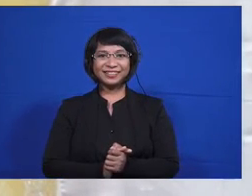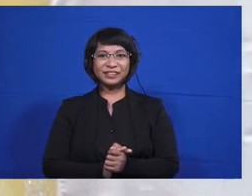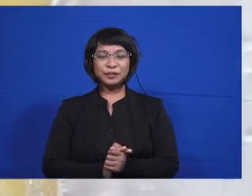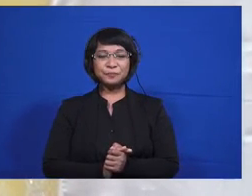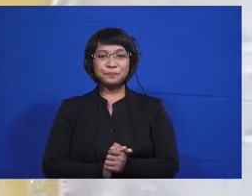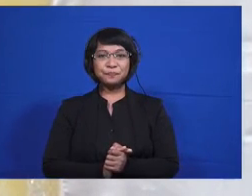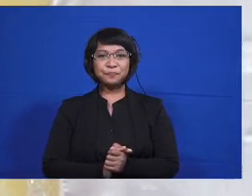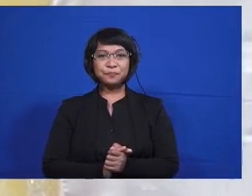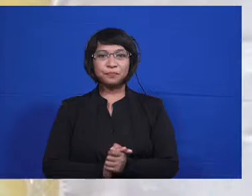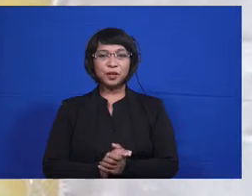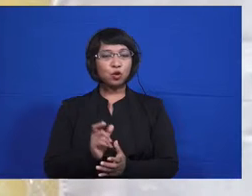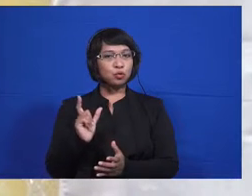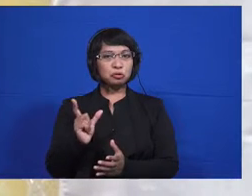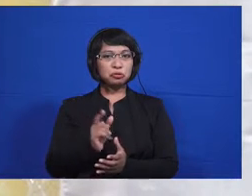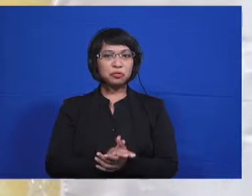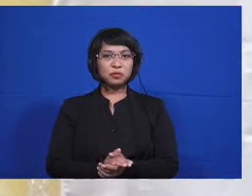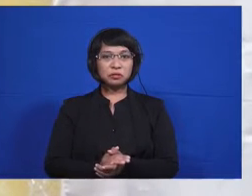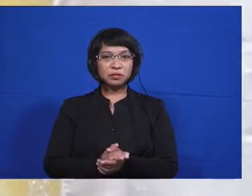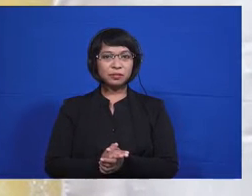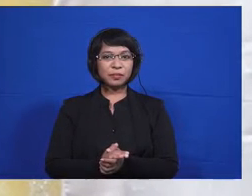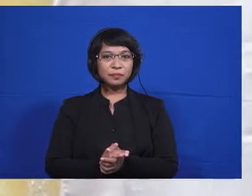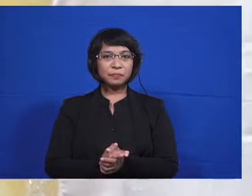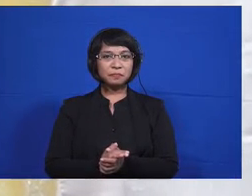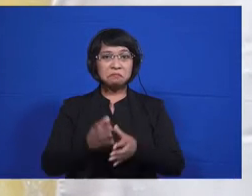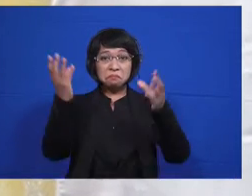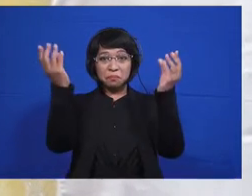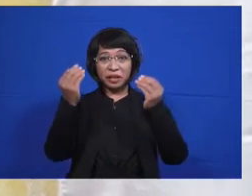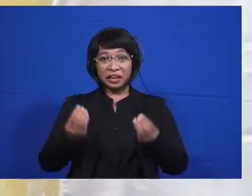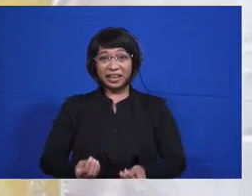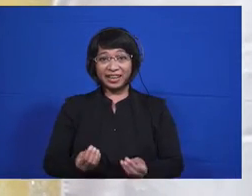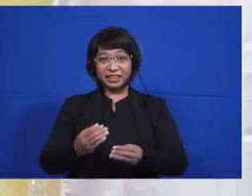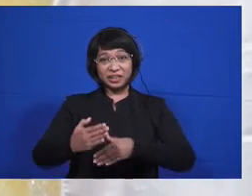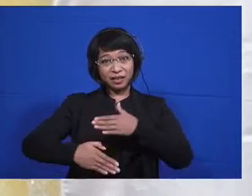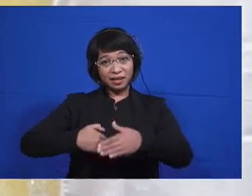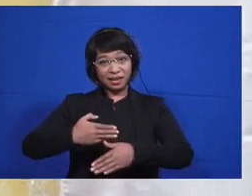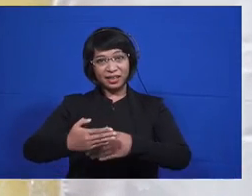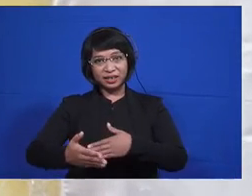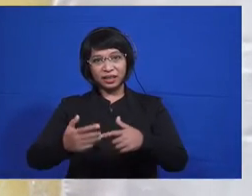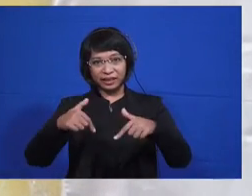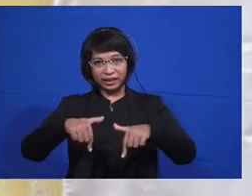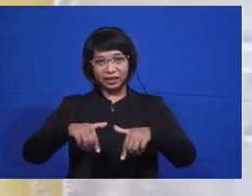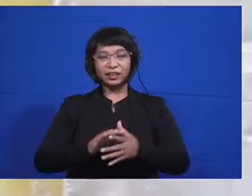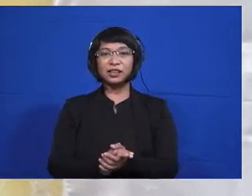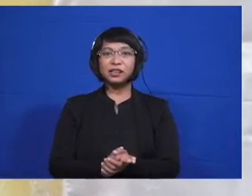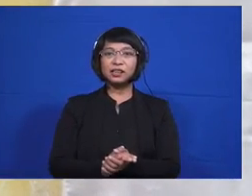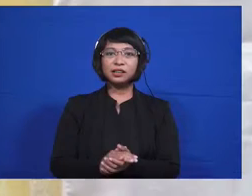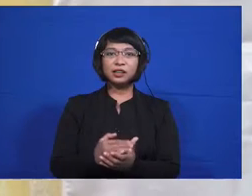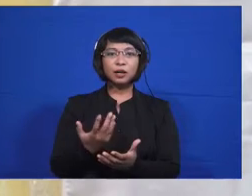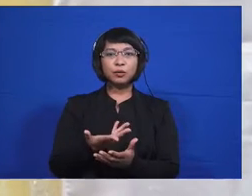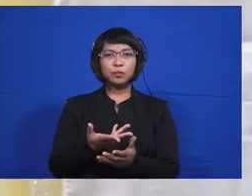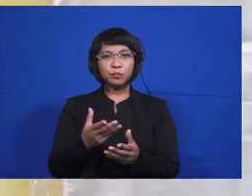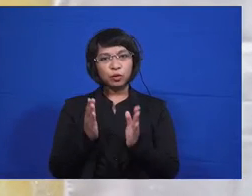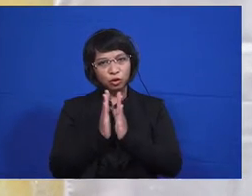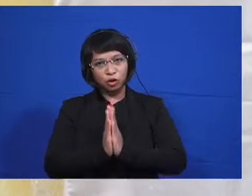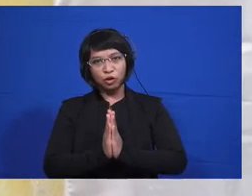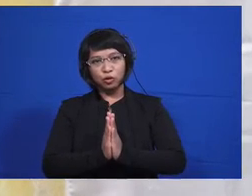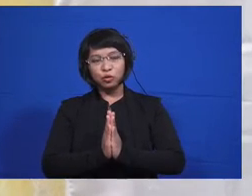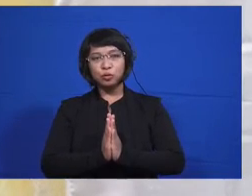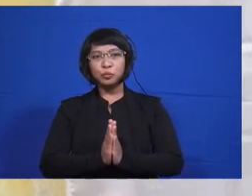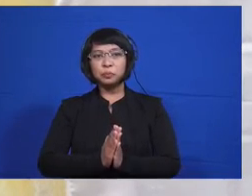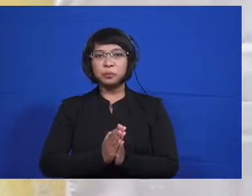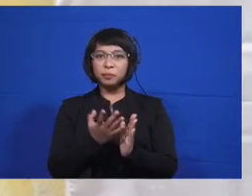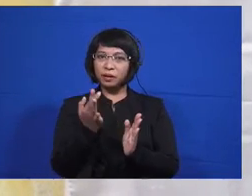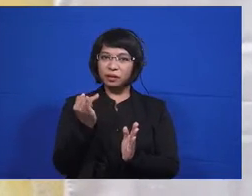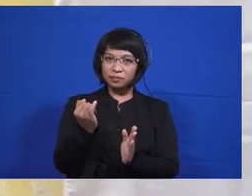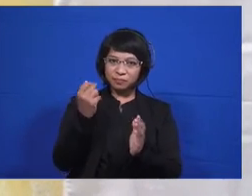Demi kelancaran dan kekhidmatan selama perayaan Ekaristi Tahbisan Imam ini, kami mohon perhatian untuk beberapa